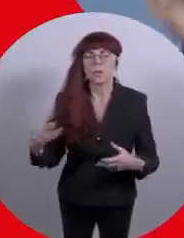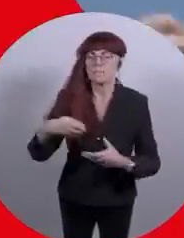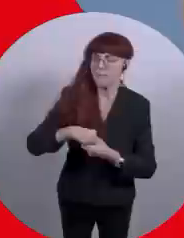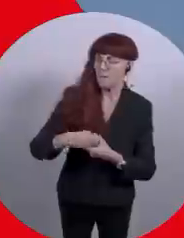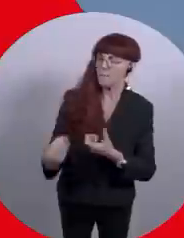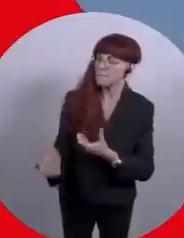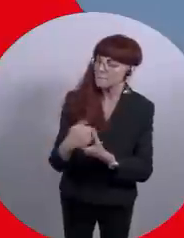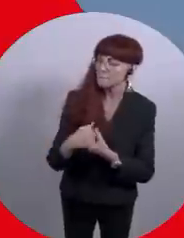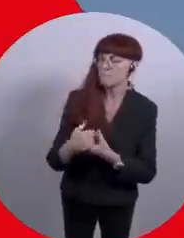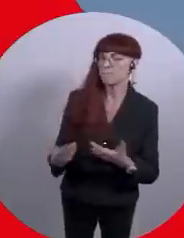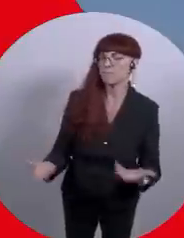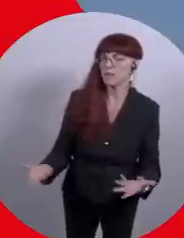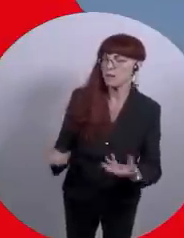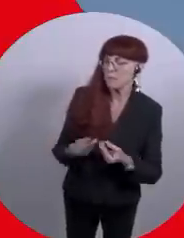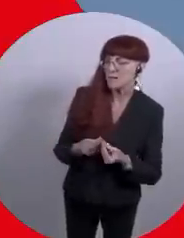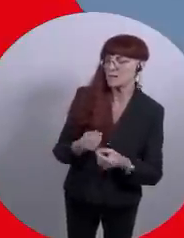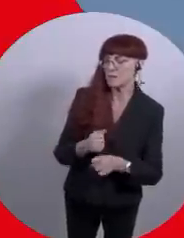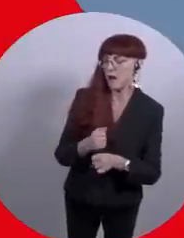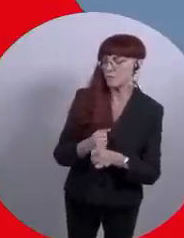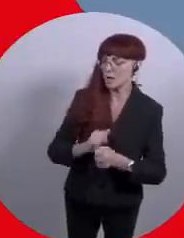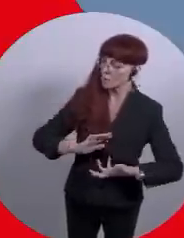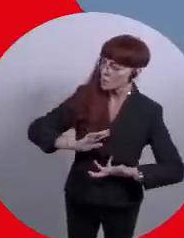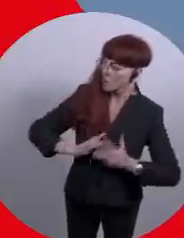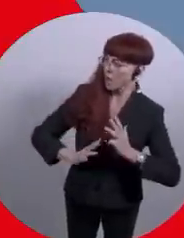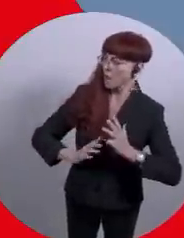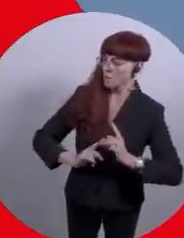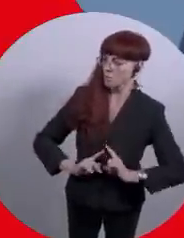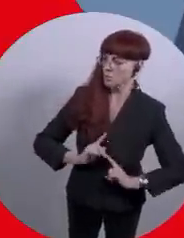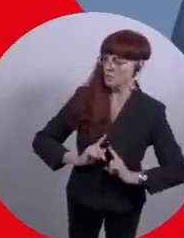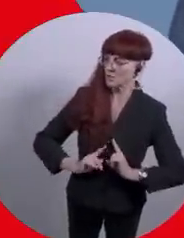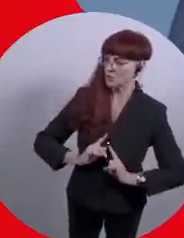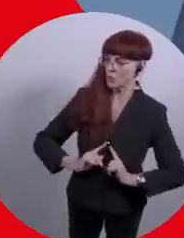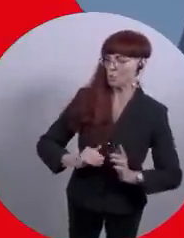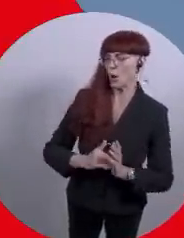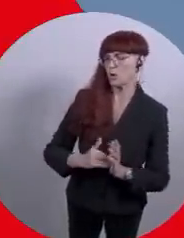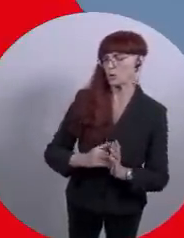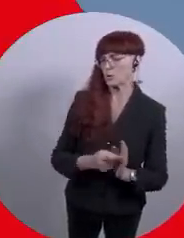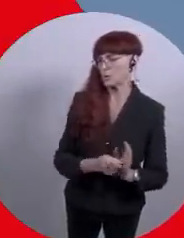eine große Sozialdemokratie brennt und ich glaube